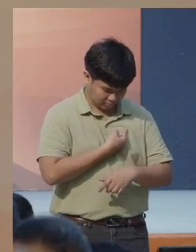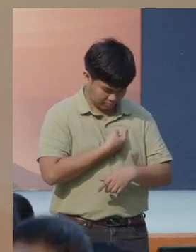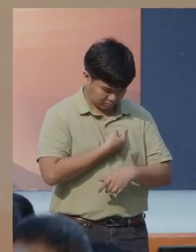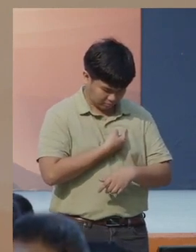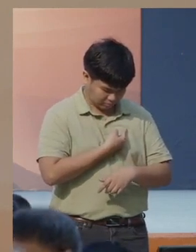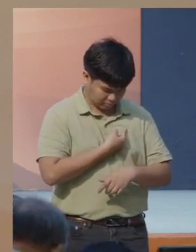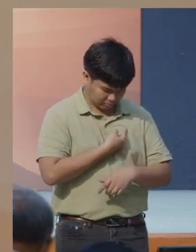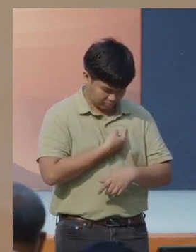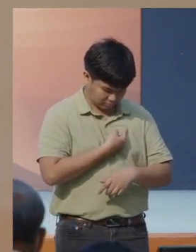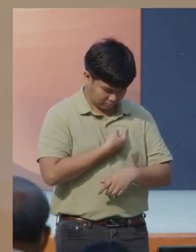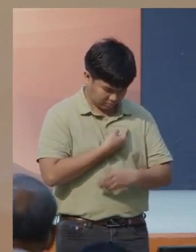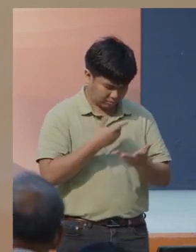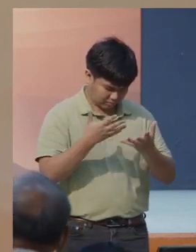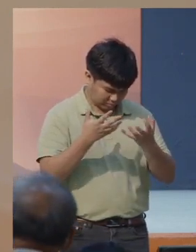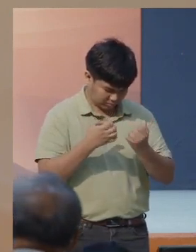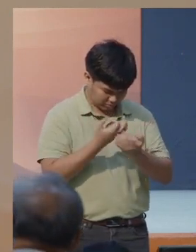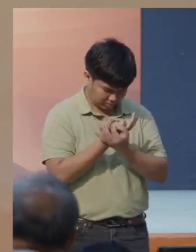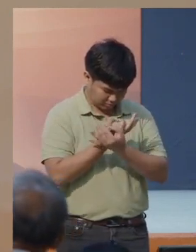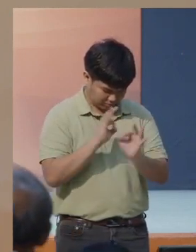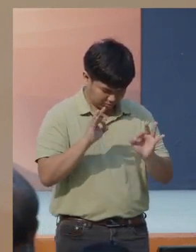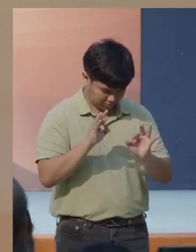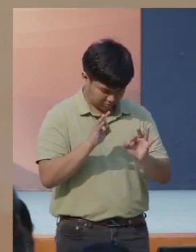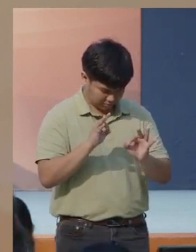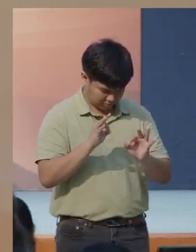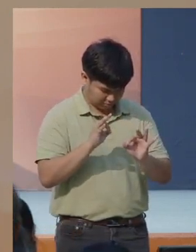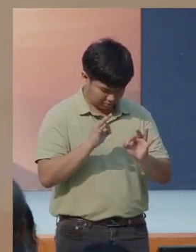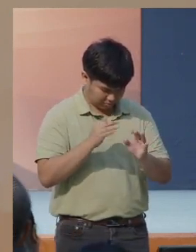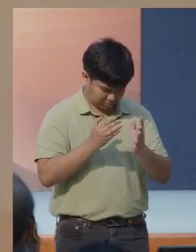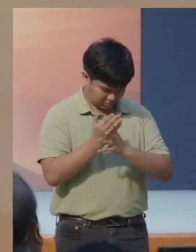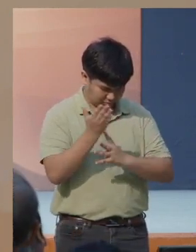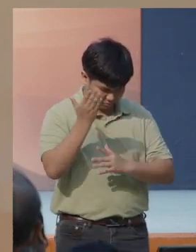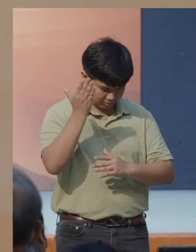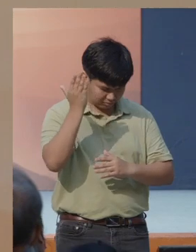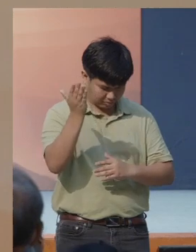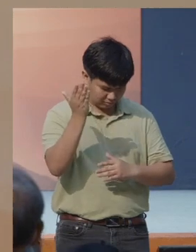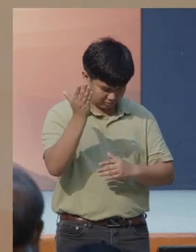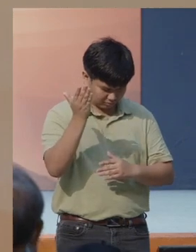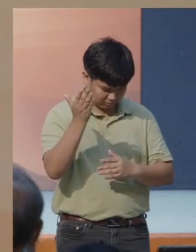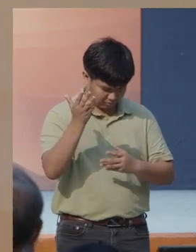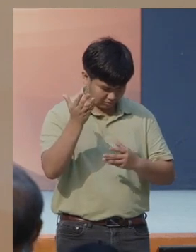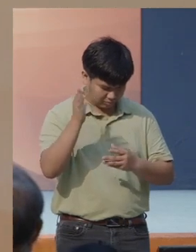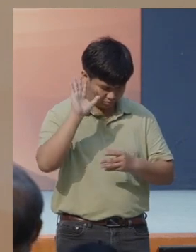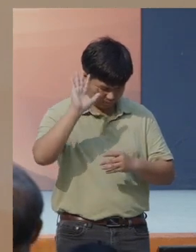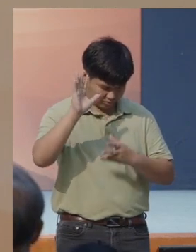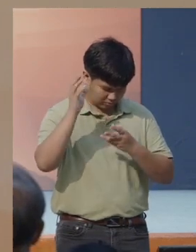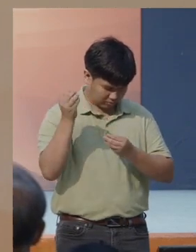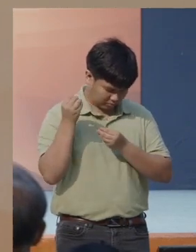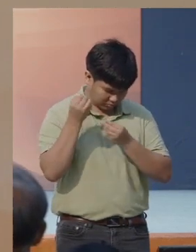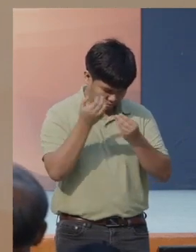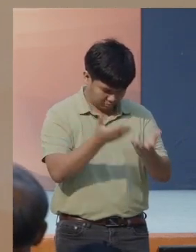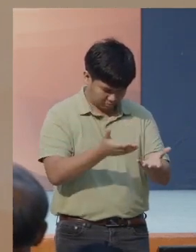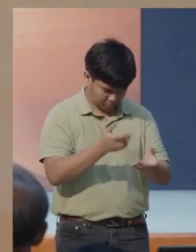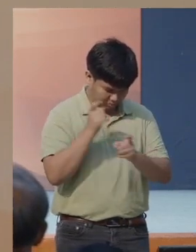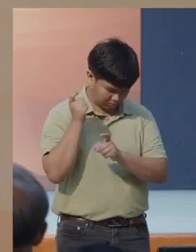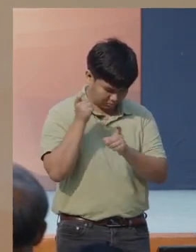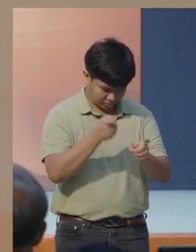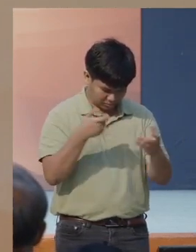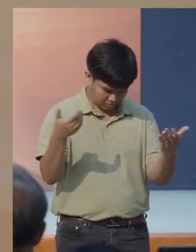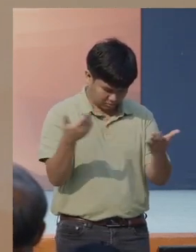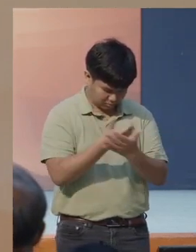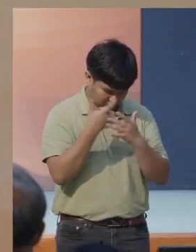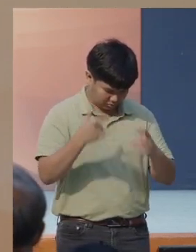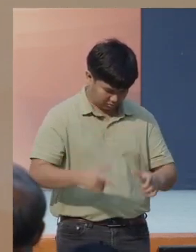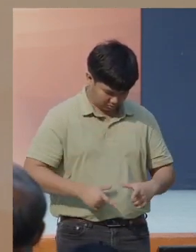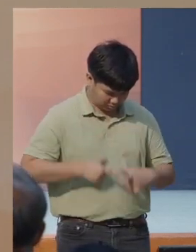at nais po nilang mapalaya po ninyo at mabigyan ninyo ng bagong